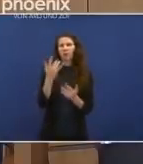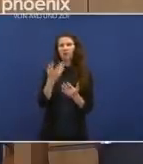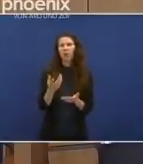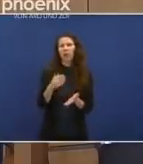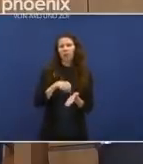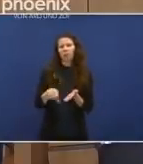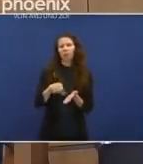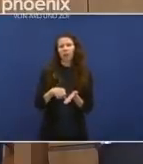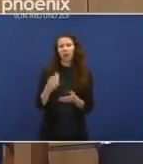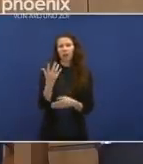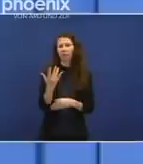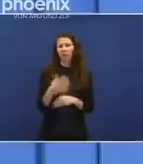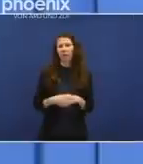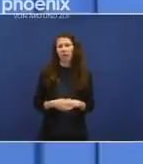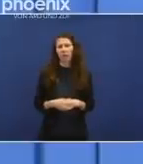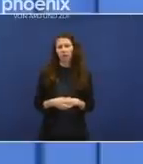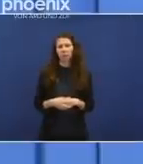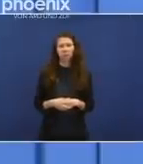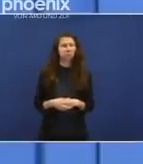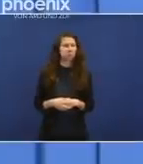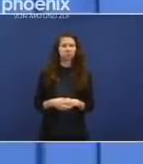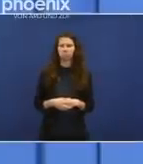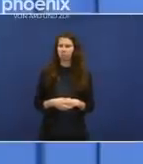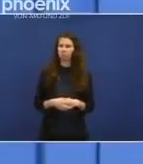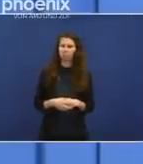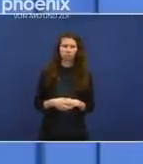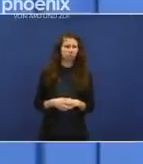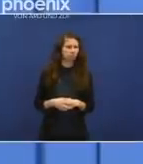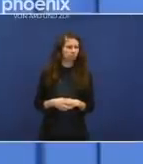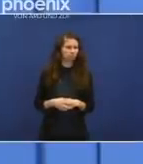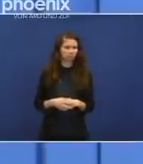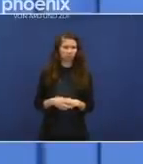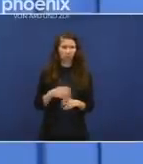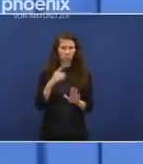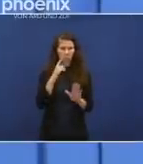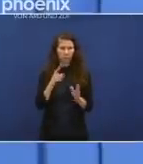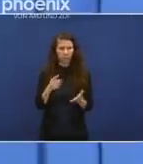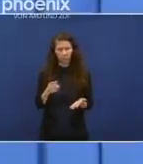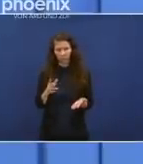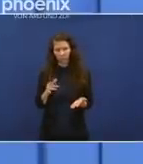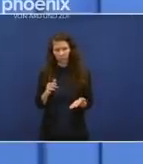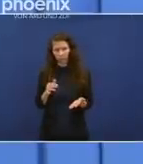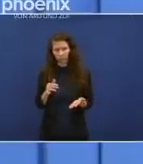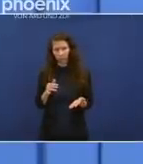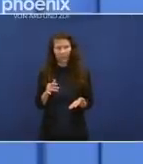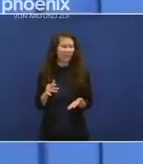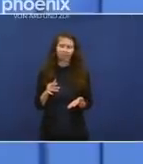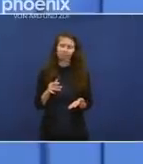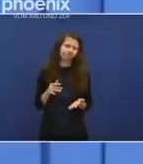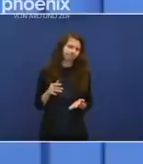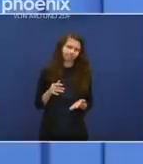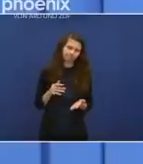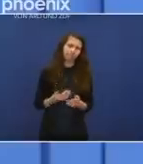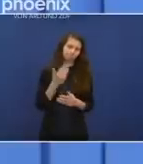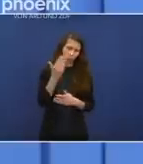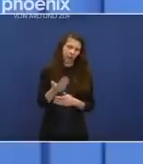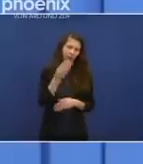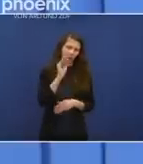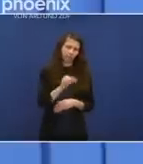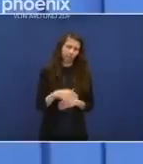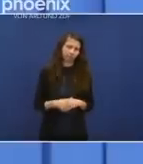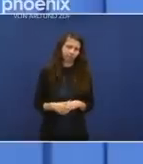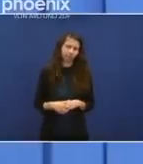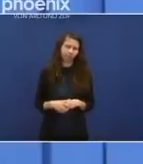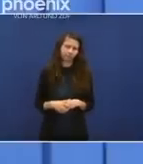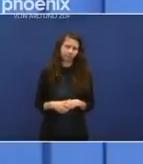worden? Das kann ich Ihnen jetzt aktuell, warten Sie, das kann ich Ihnen aktuell nicht, das liefere ich nach. Für